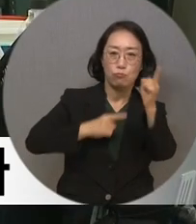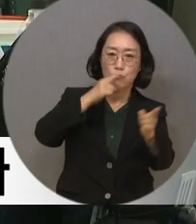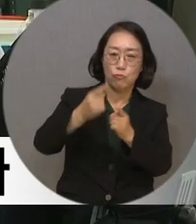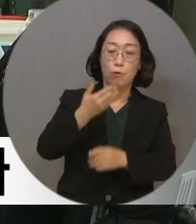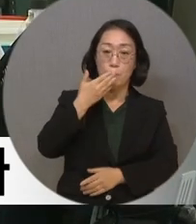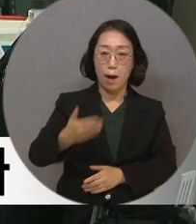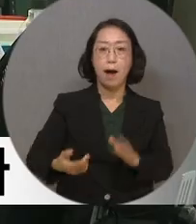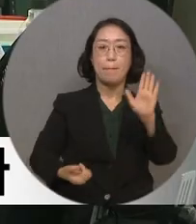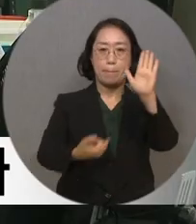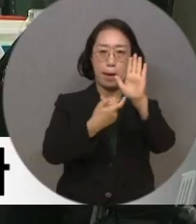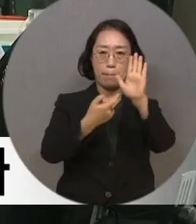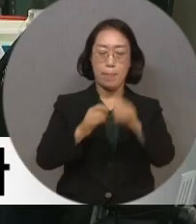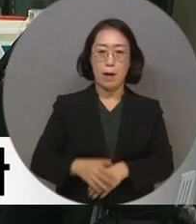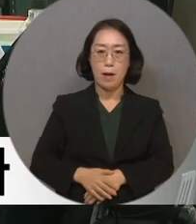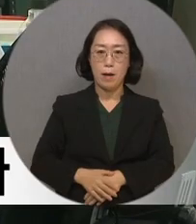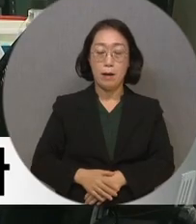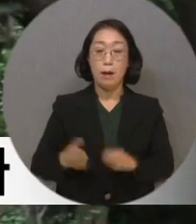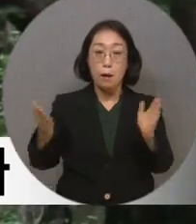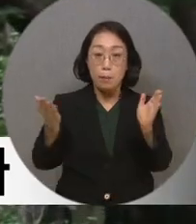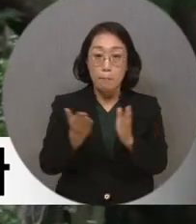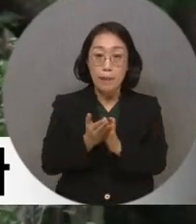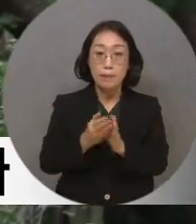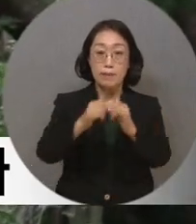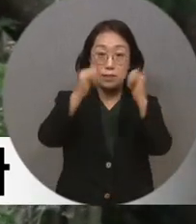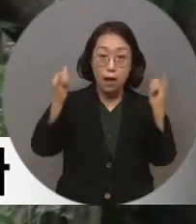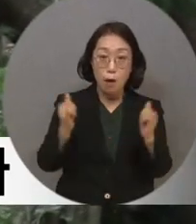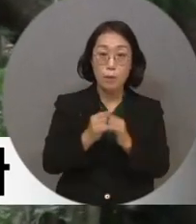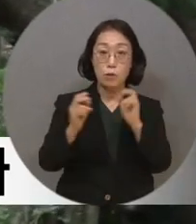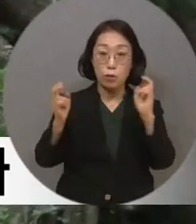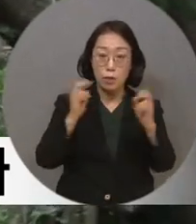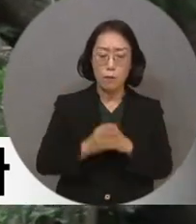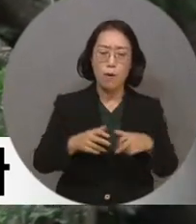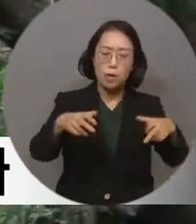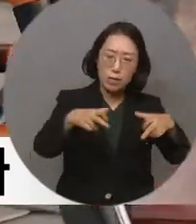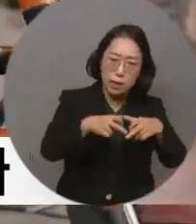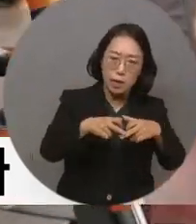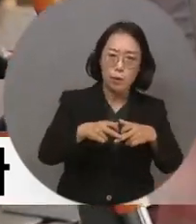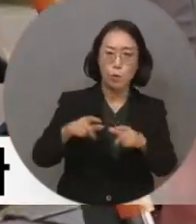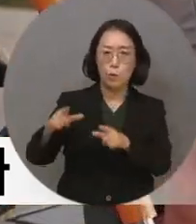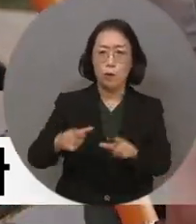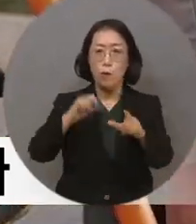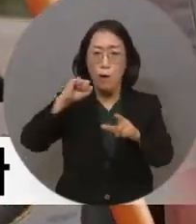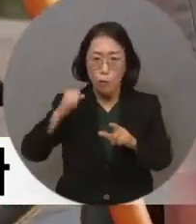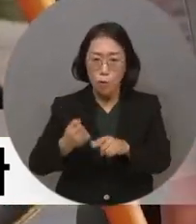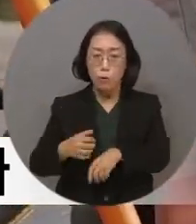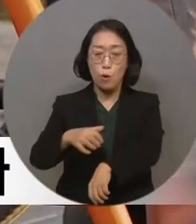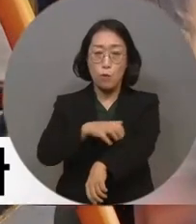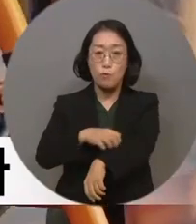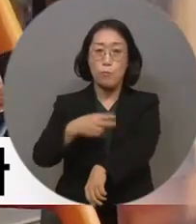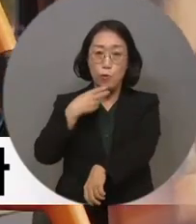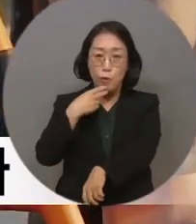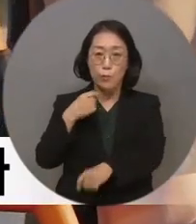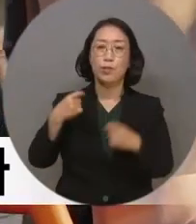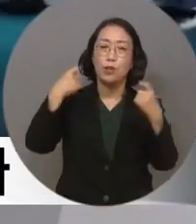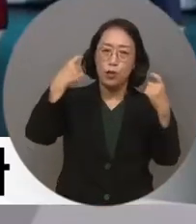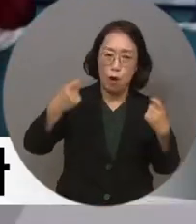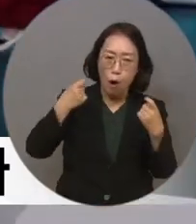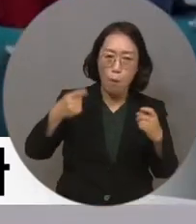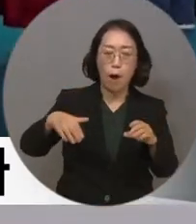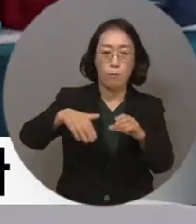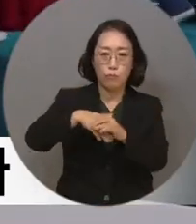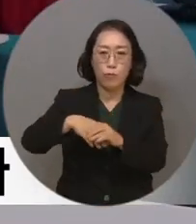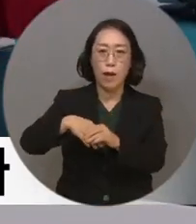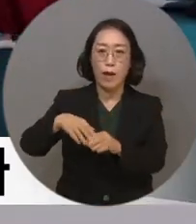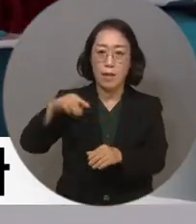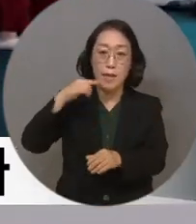문화체육 관광형 사회적 기업은 장애인 등 취약계층 상 무장애 여행 서비스와 문화 예술교육 체육